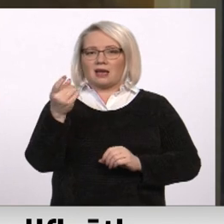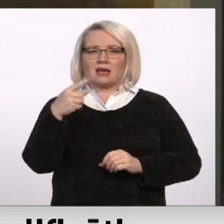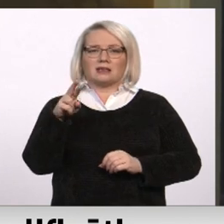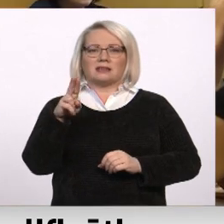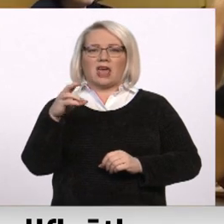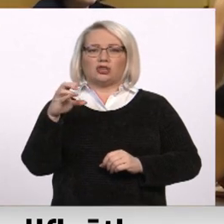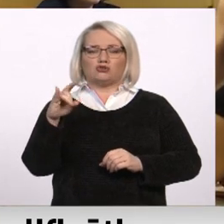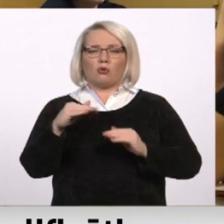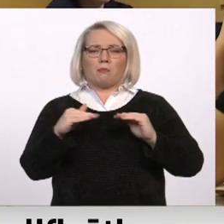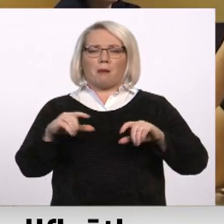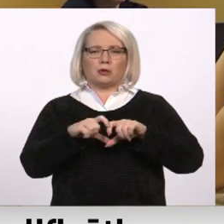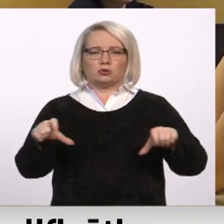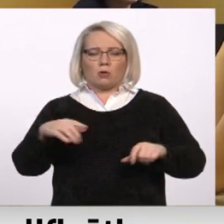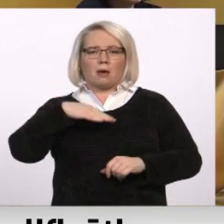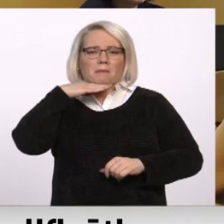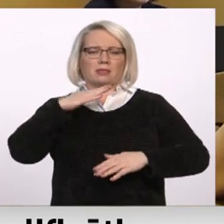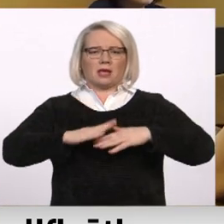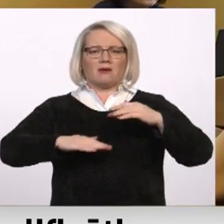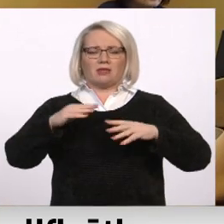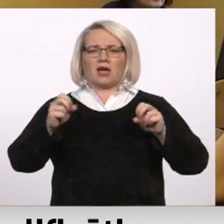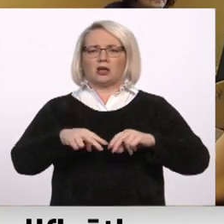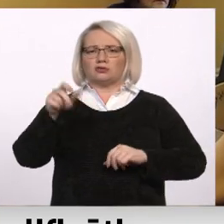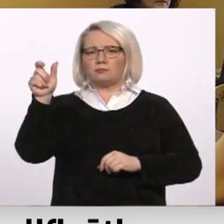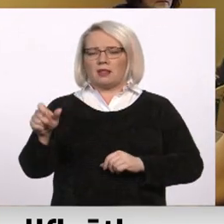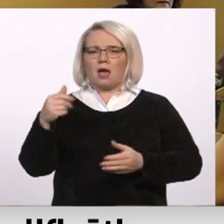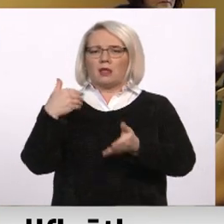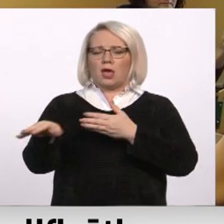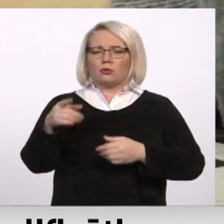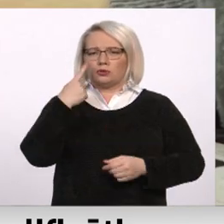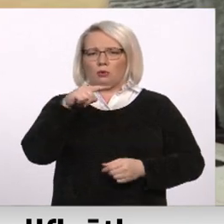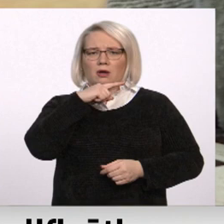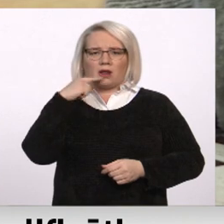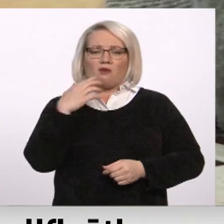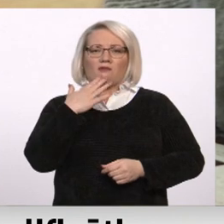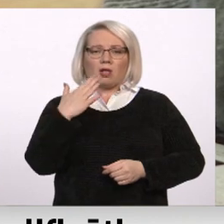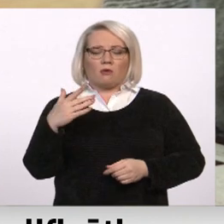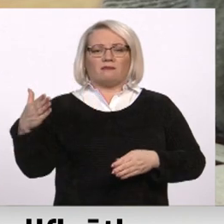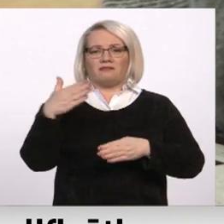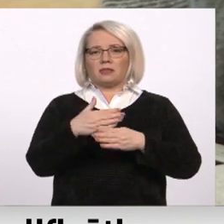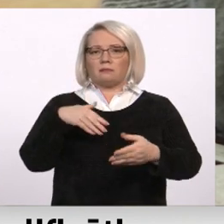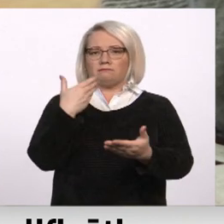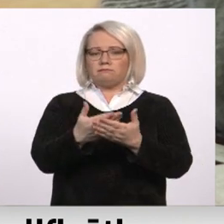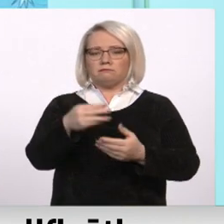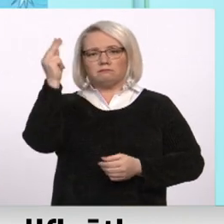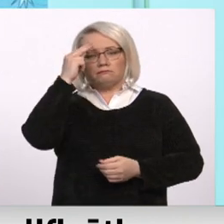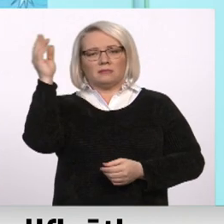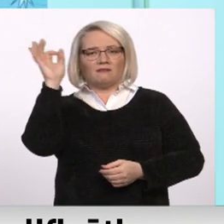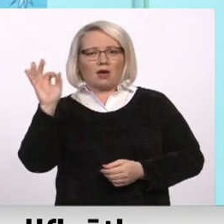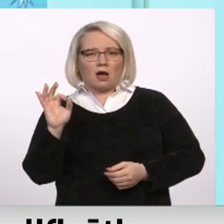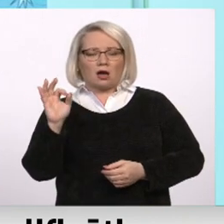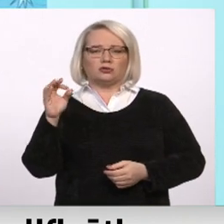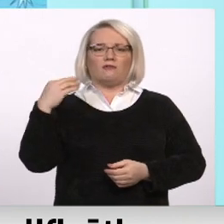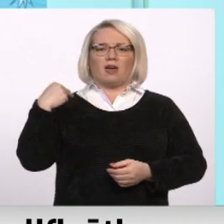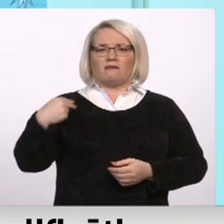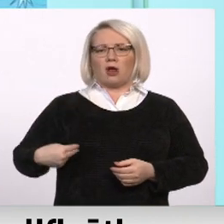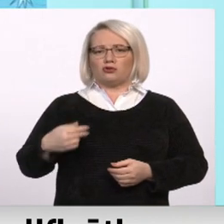jau šobrīd pietiek kvalificētu speciālistu, lai atteiktos no krievu valodas, tās vietā piedāvājot apgūt vācu vai franču